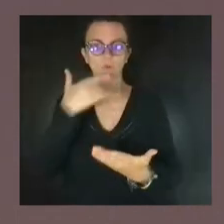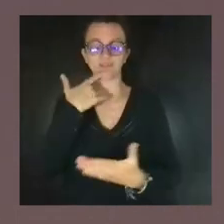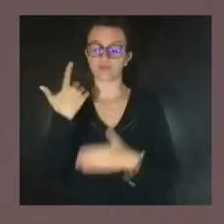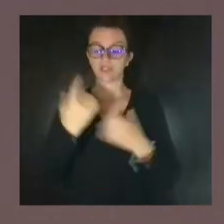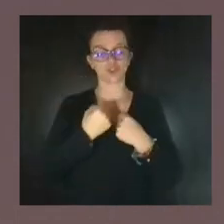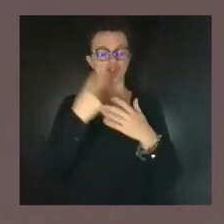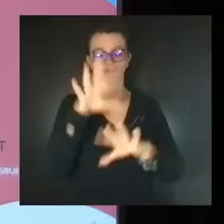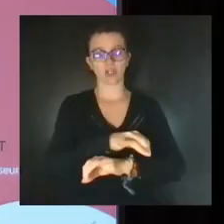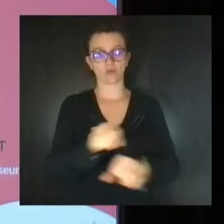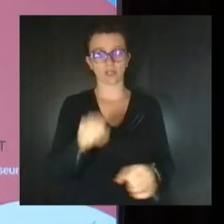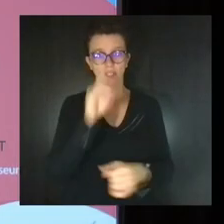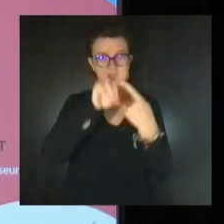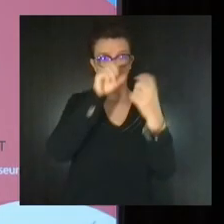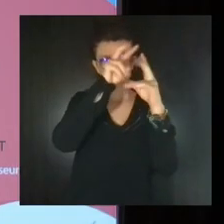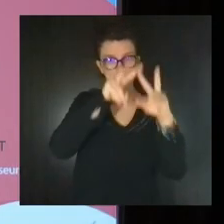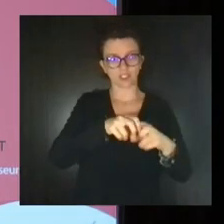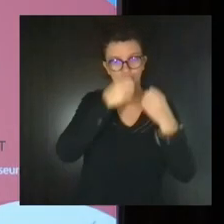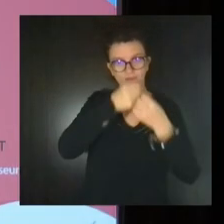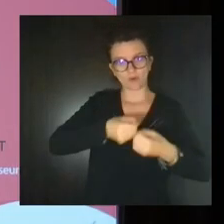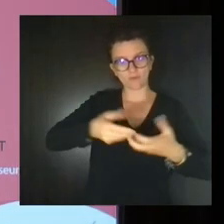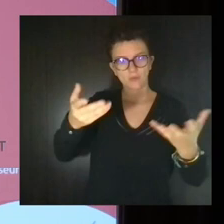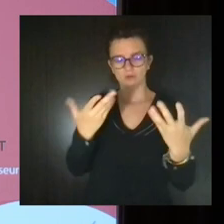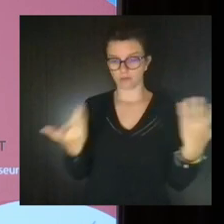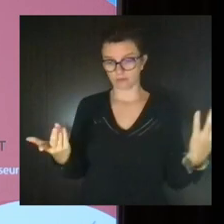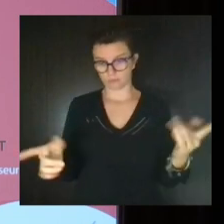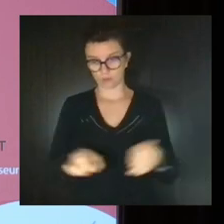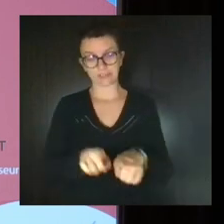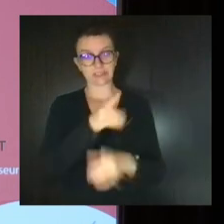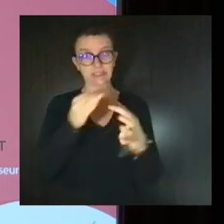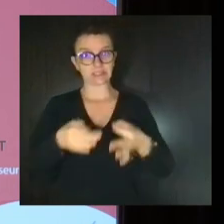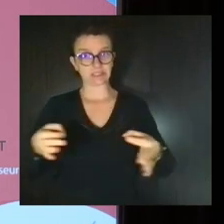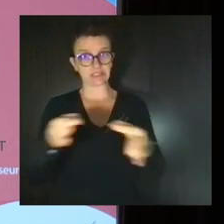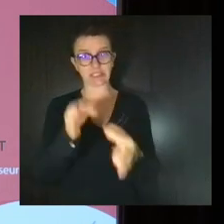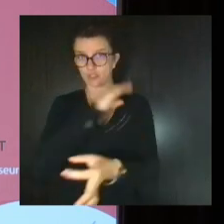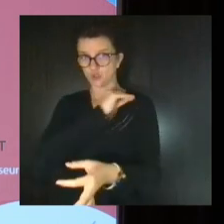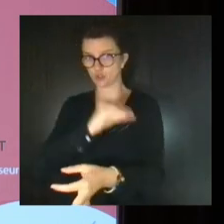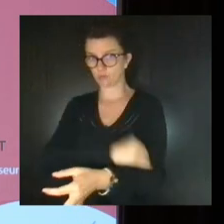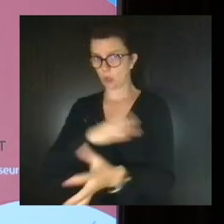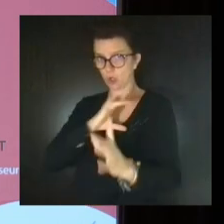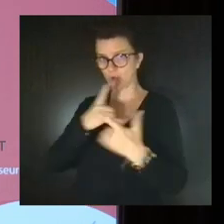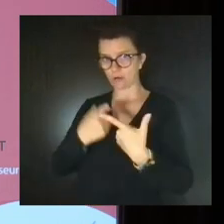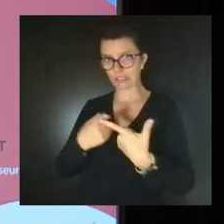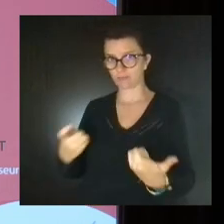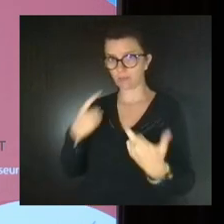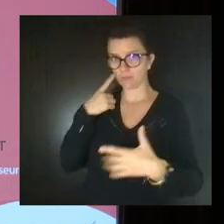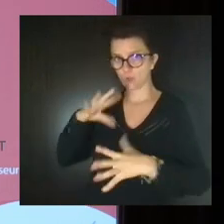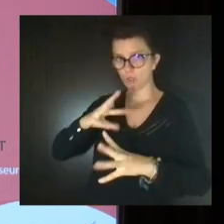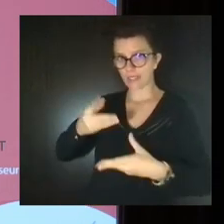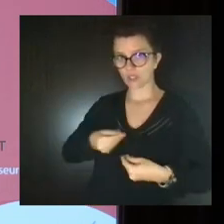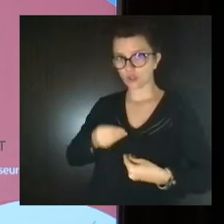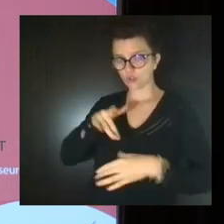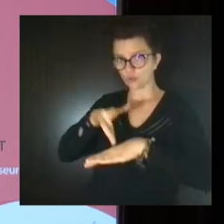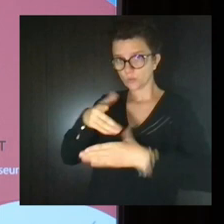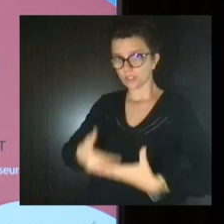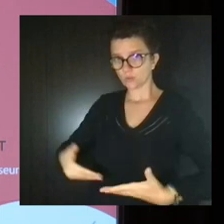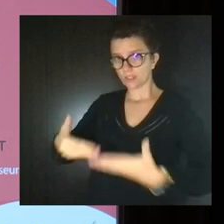développement. Ouais. D'accord. Ouais. Et vos salles de sport sont équipées pour recevoir vos collaborateurs situation de handicap ? Comme elles